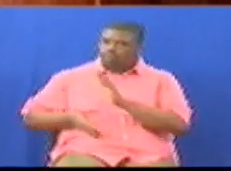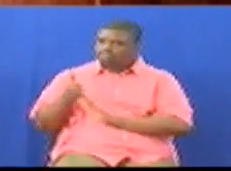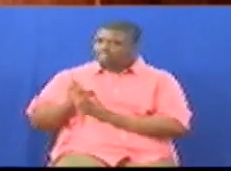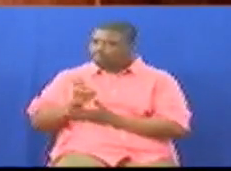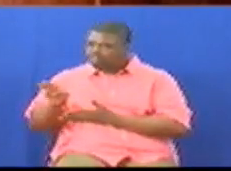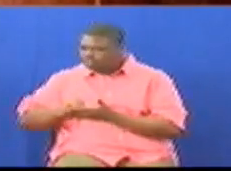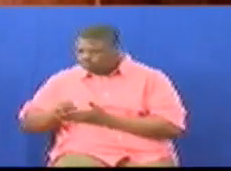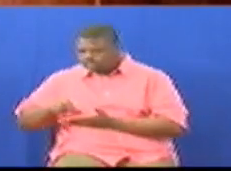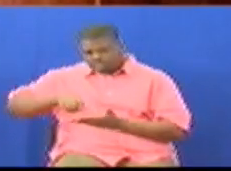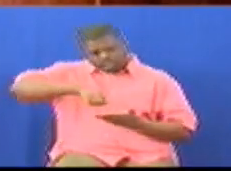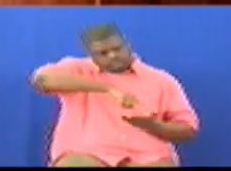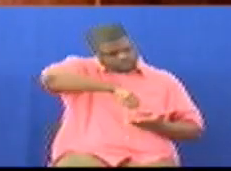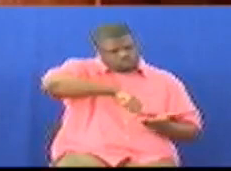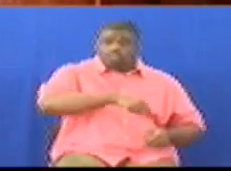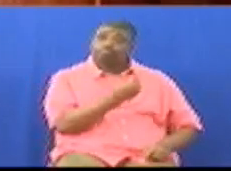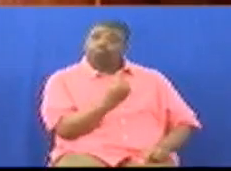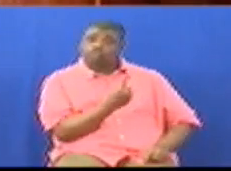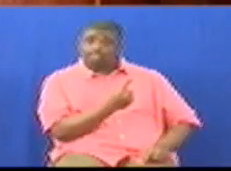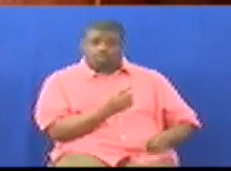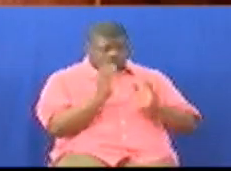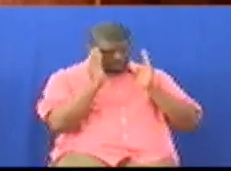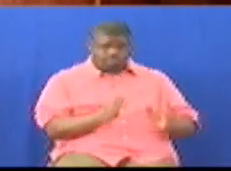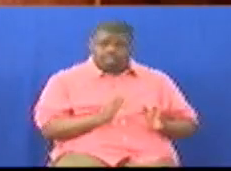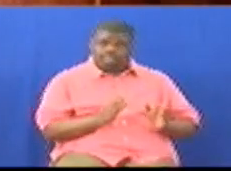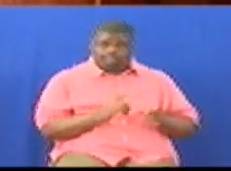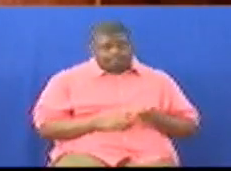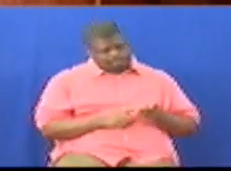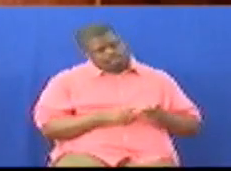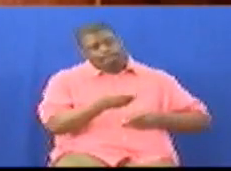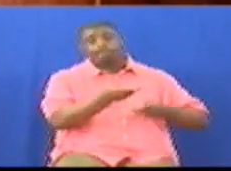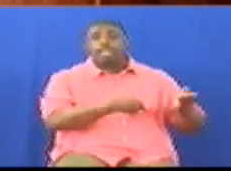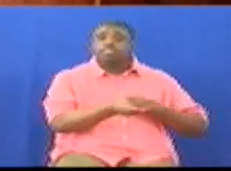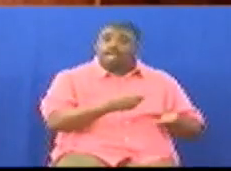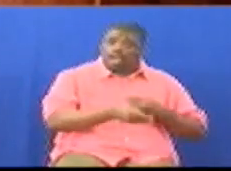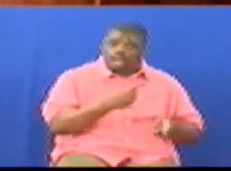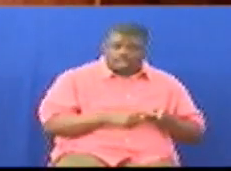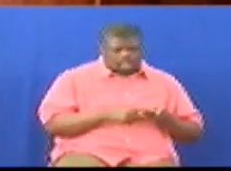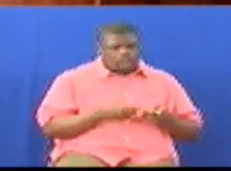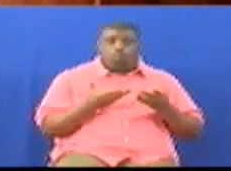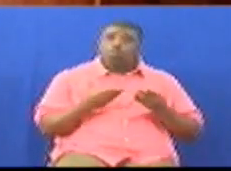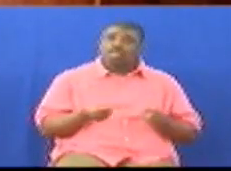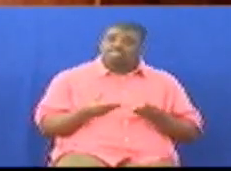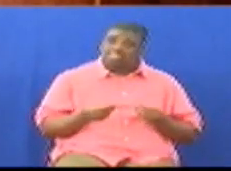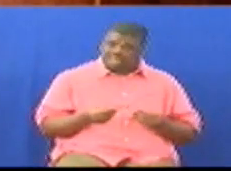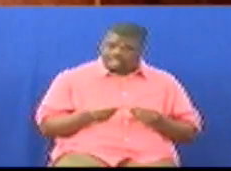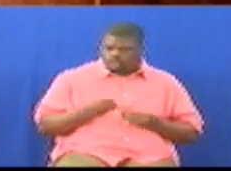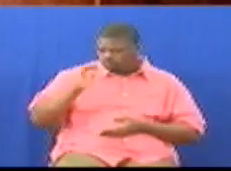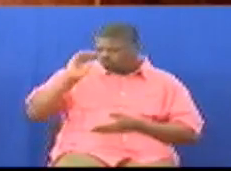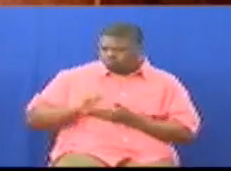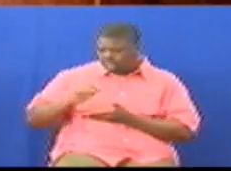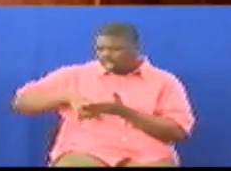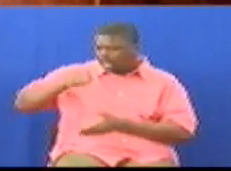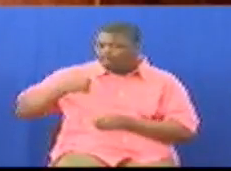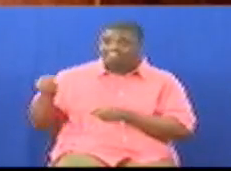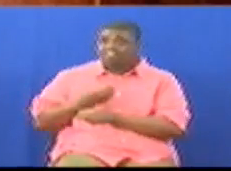kimoja cha urasimishaji wa biashara, one stop business center, ili kurahisisha kuharakisha na kupunguza gharama za